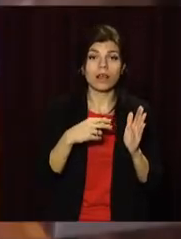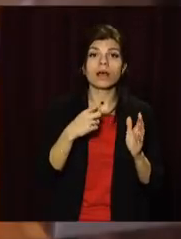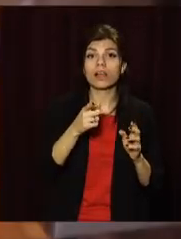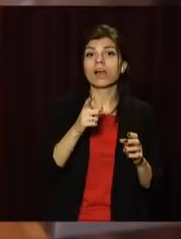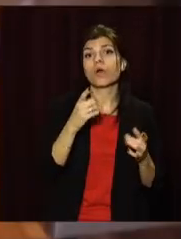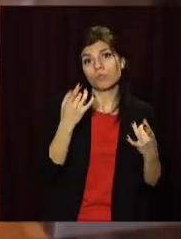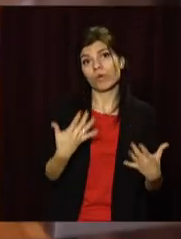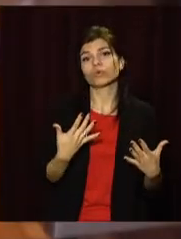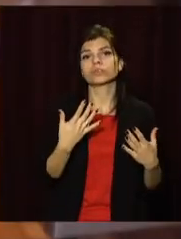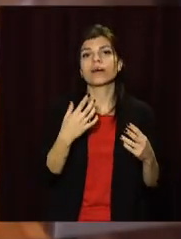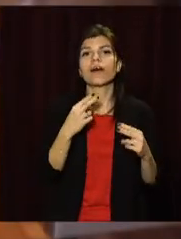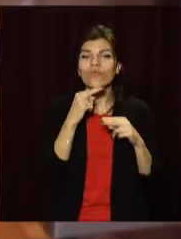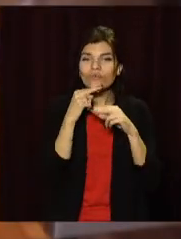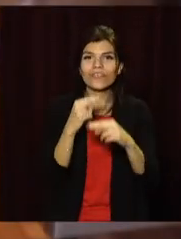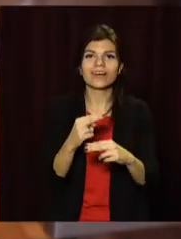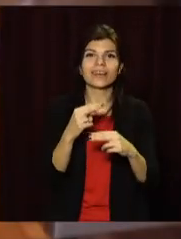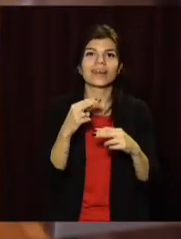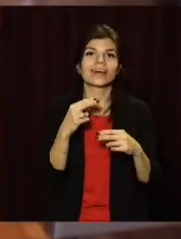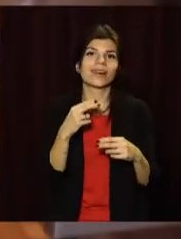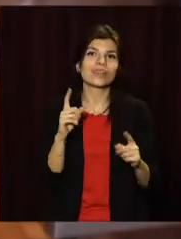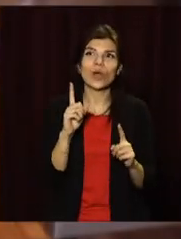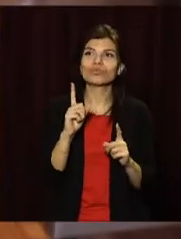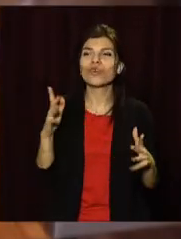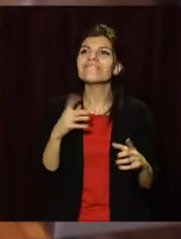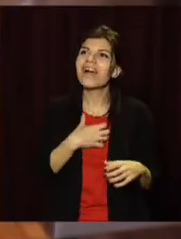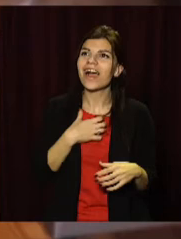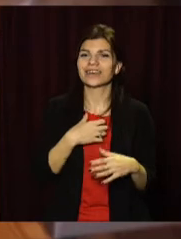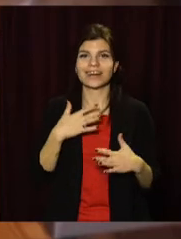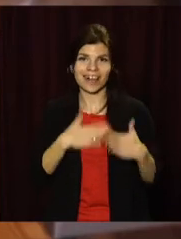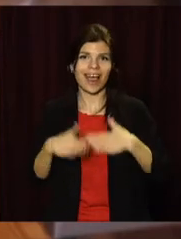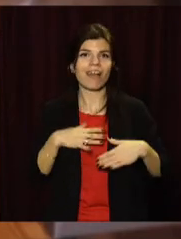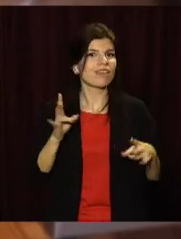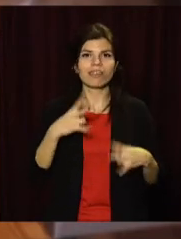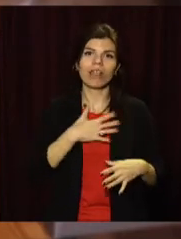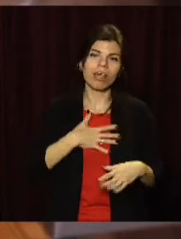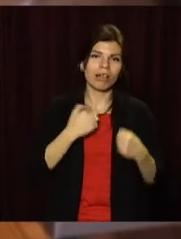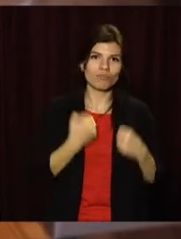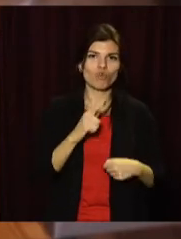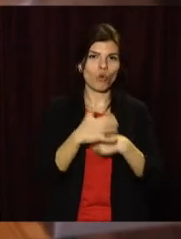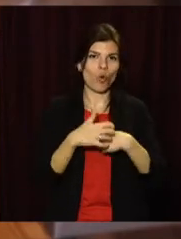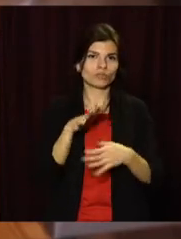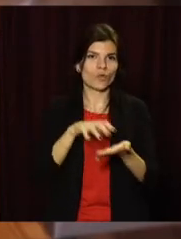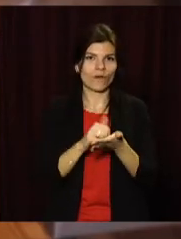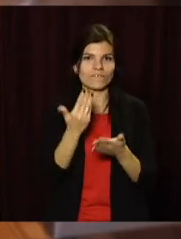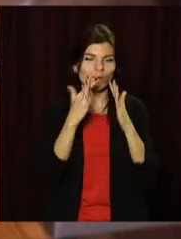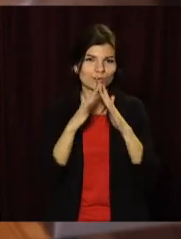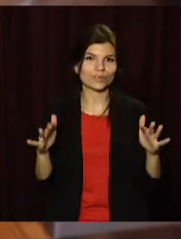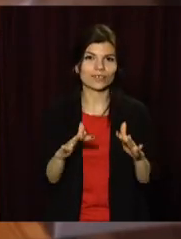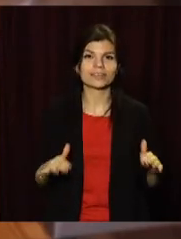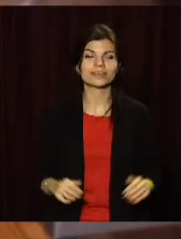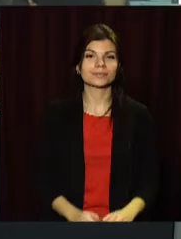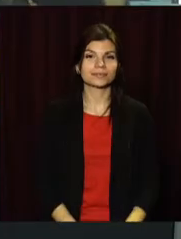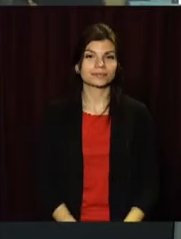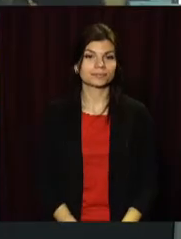настрою, просто сфокусуйте увагу весеня на чомусь більш цікавому. Руслана Козиряцька, Василь Самовар. Open News, телеканал «Відкритий».